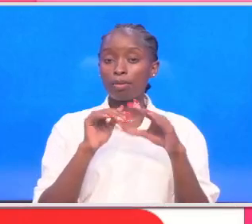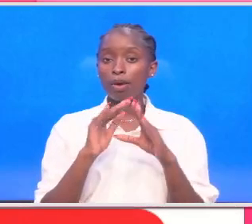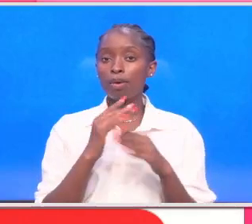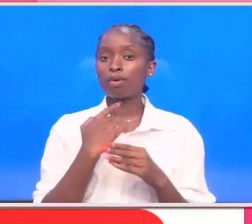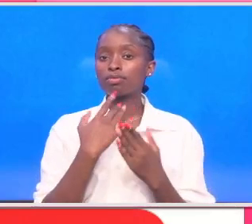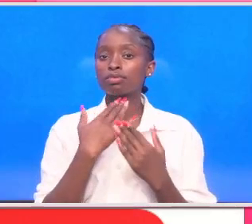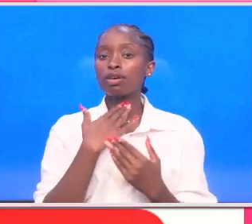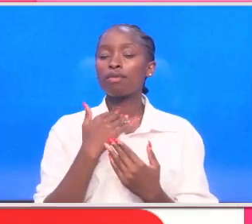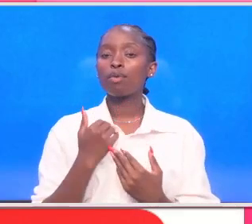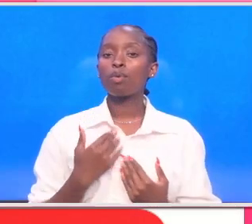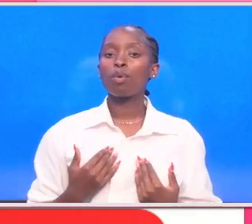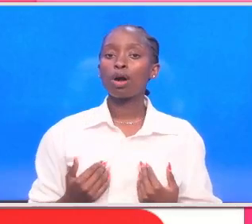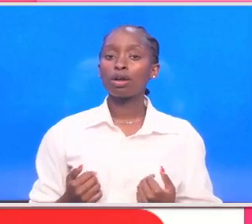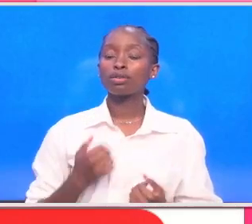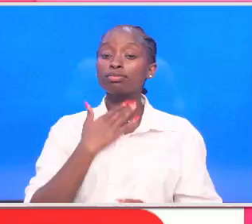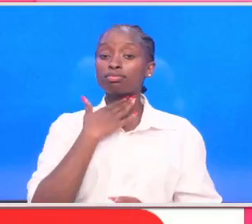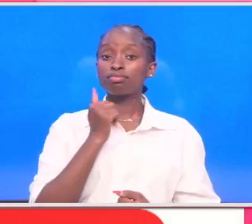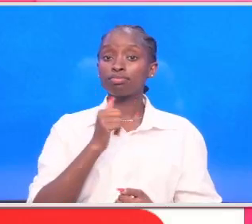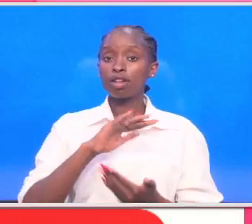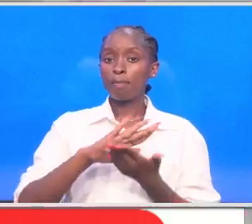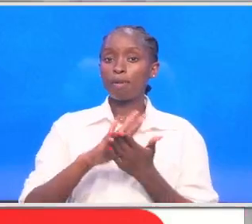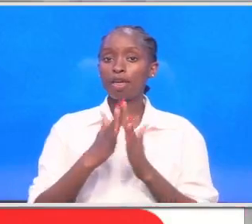mwaka 2027.